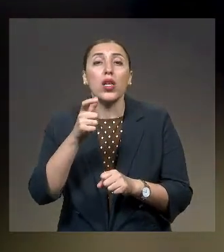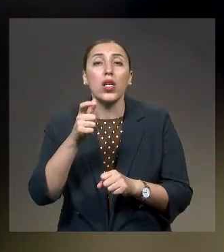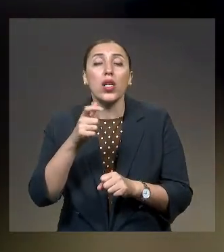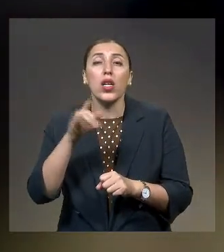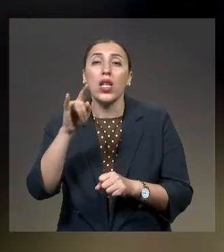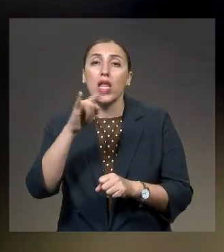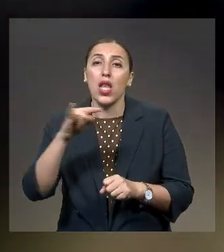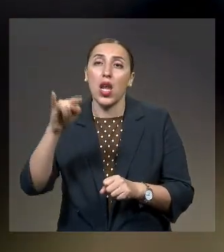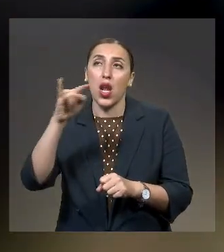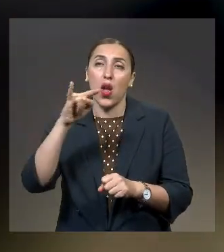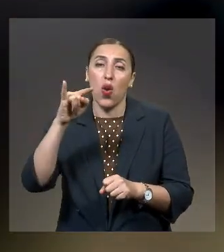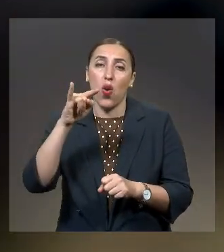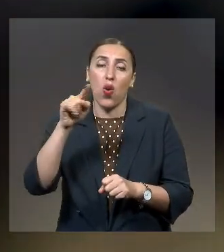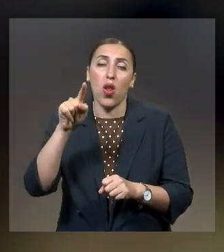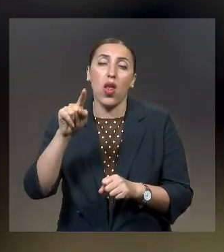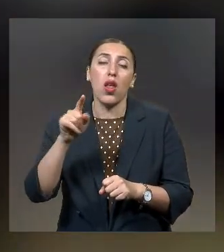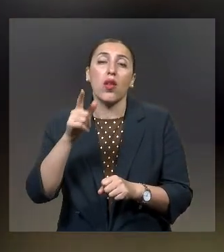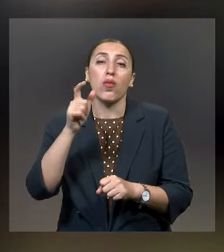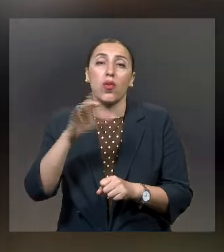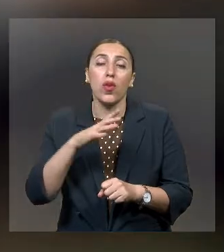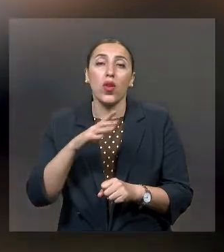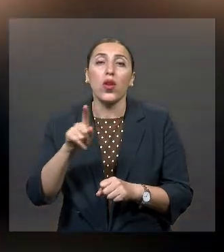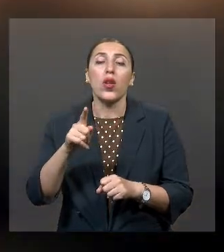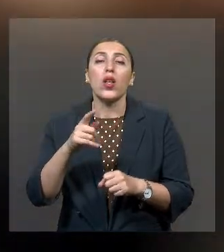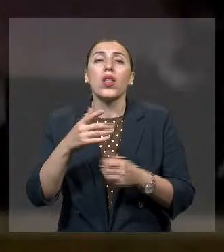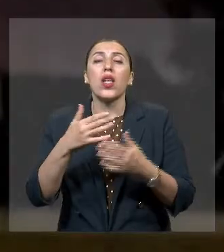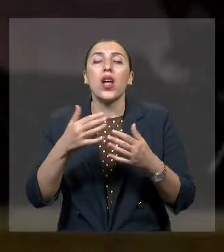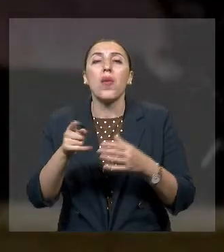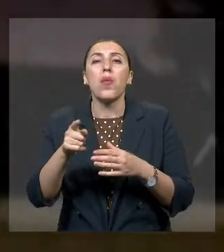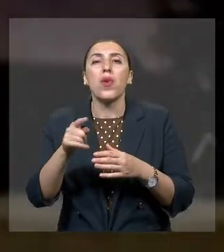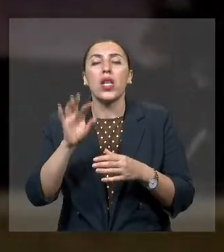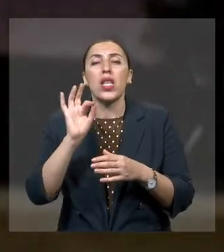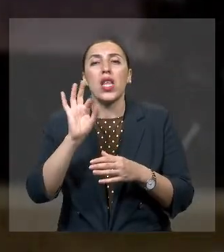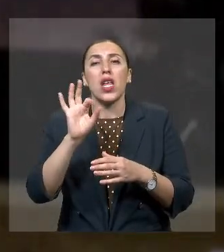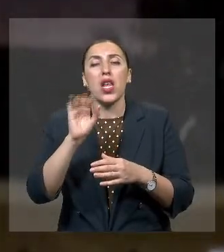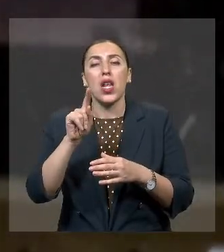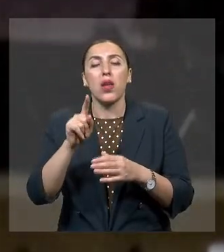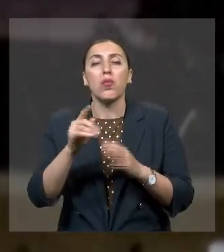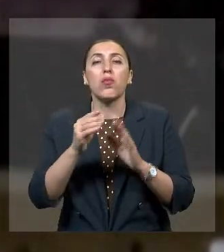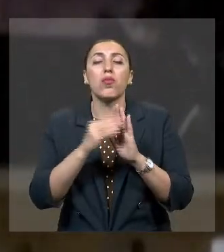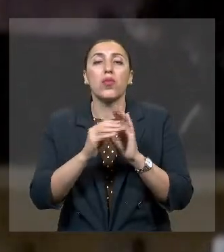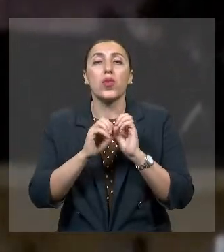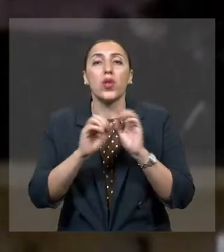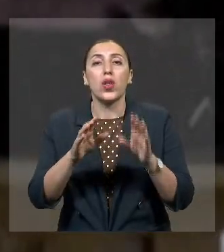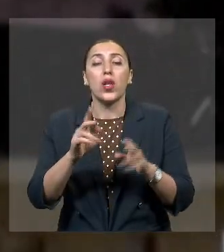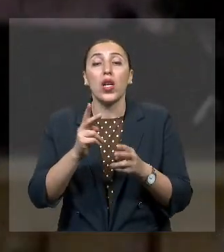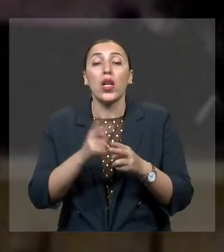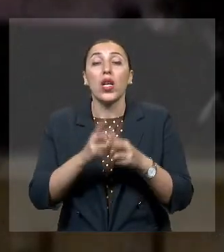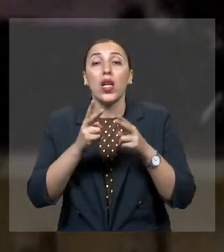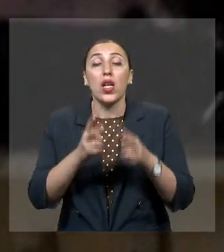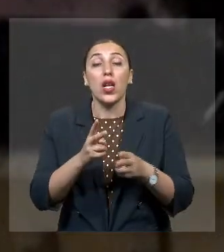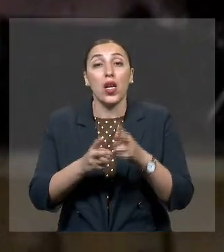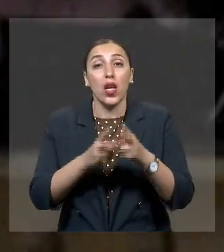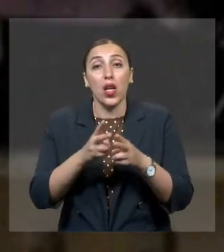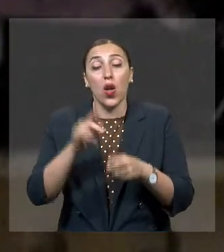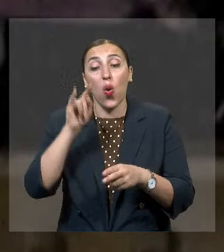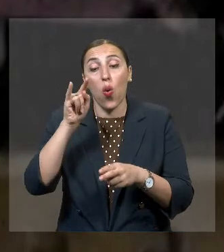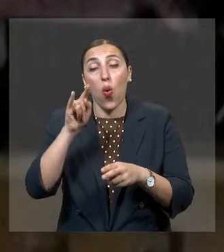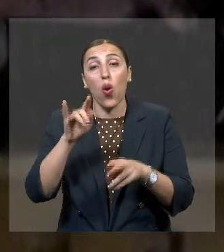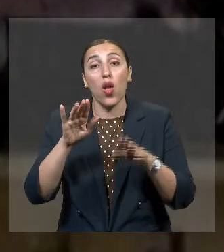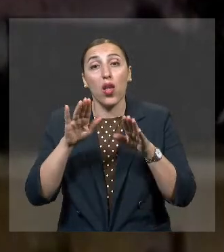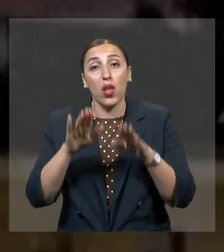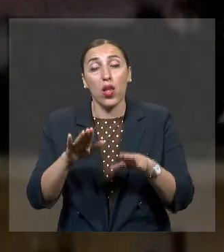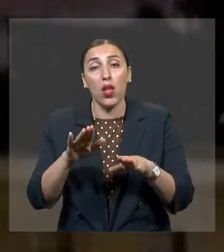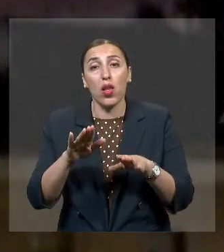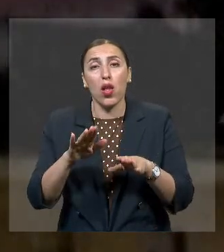եղել դրոնների վրա։ Պսկովսկայա գուբերնիա տելեգրամալիքը գրել է, որ երկաթուղային կայարանի և օդանավակայանի տարածքի